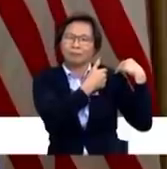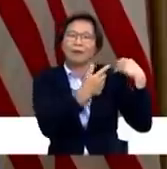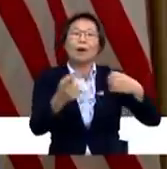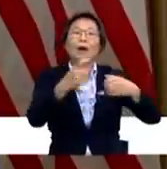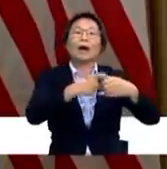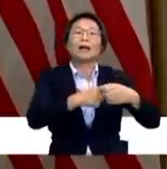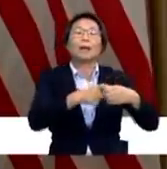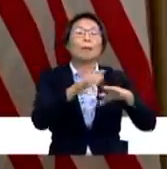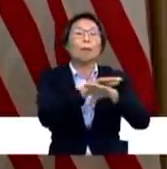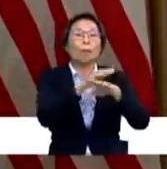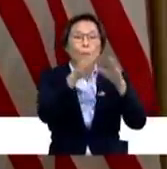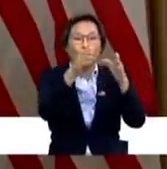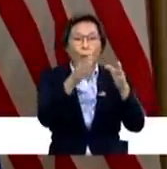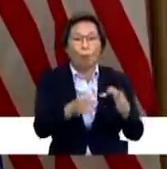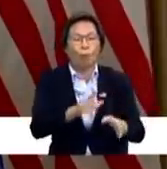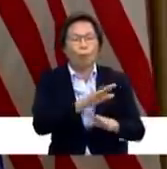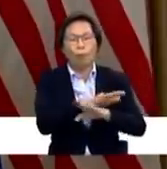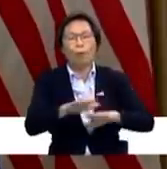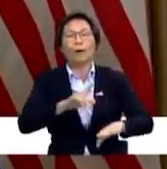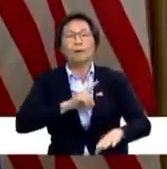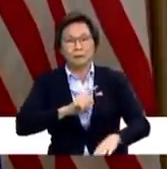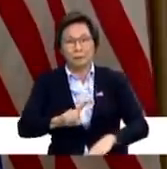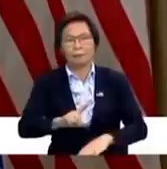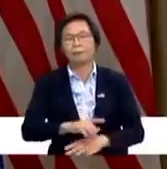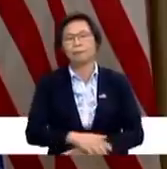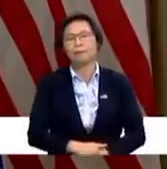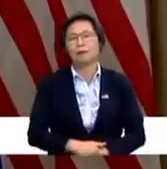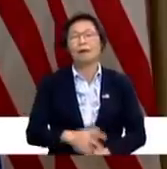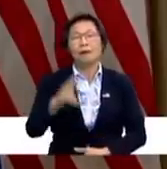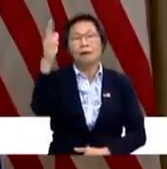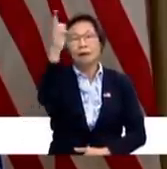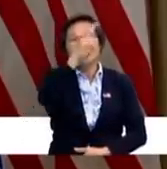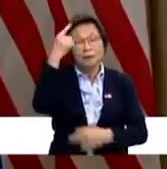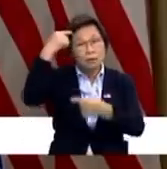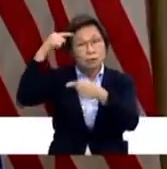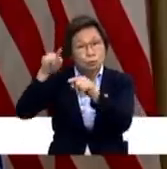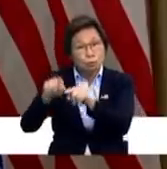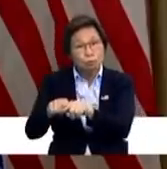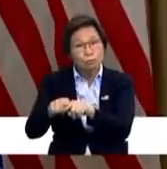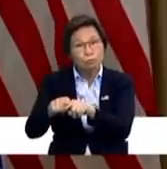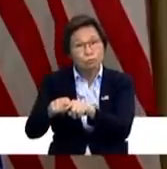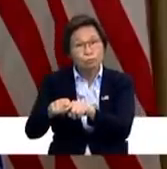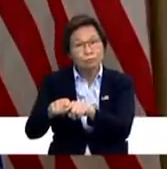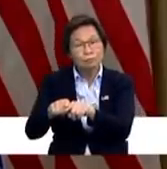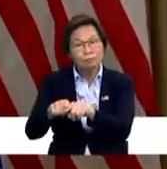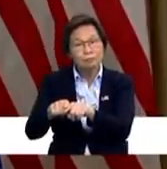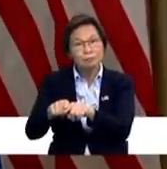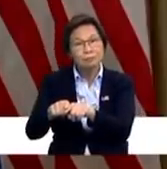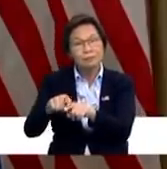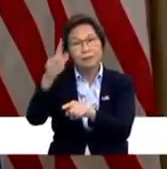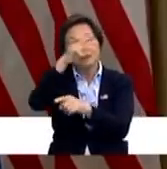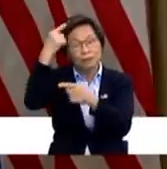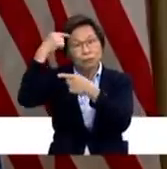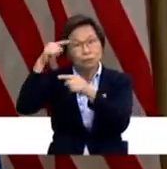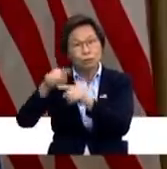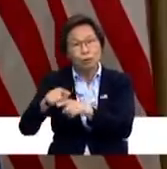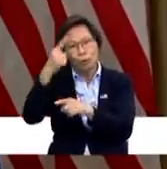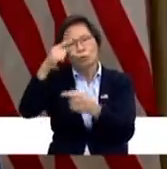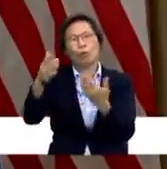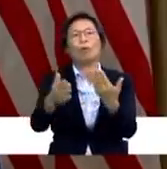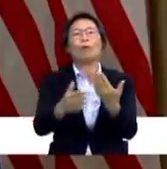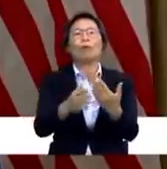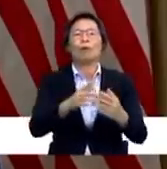Stadion essays clean Hai kerajaan juga bersetuju Hai untuk memberikan